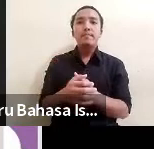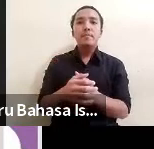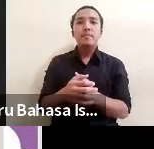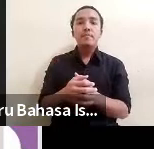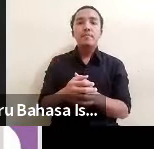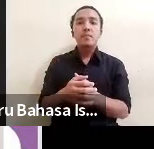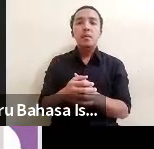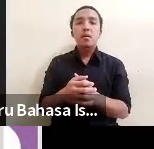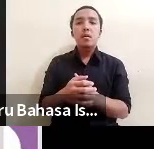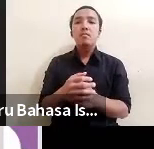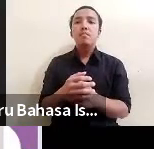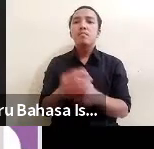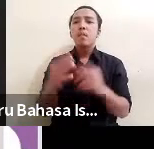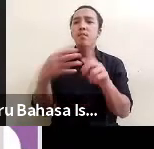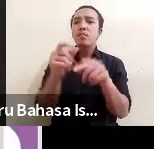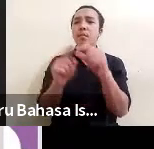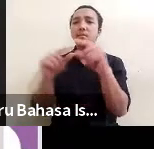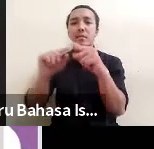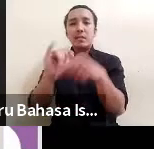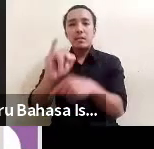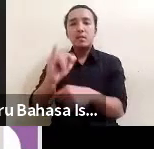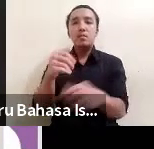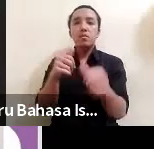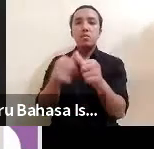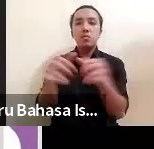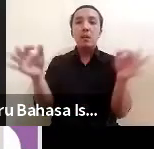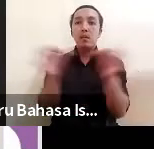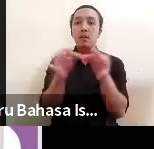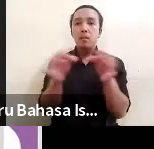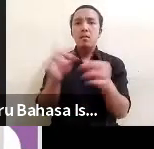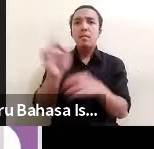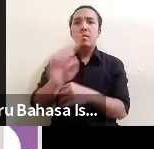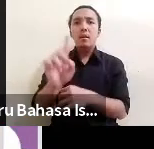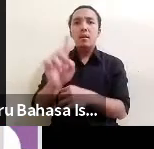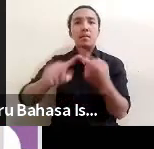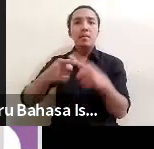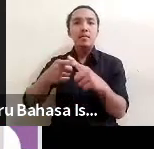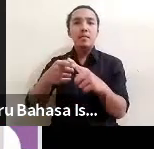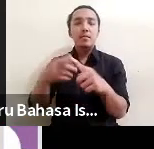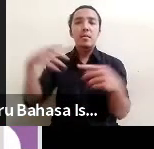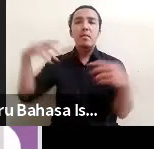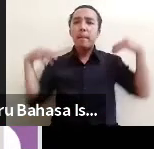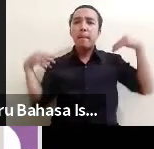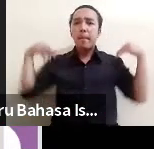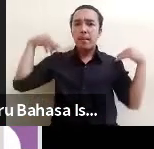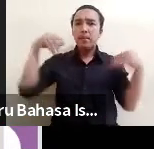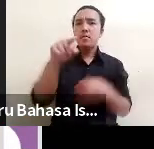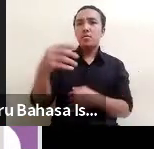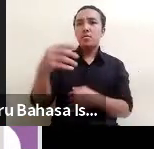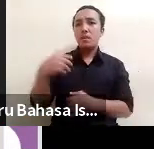mendekatkan pelayanan di mana warga itu ada, di mana teman difabel ada. Itu yang namanya pelanduk cepat, Pak. Jadi kita bawa